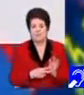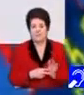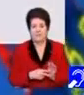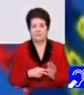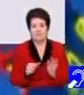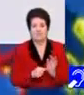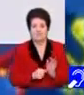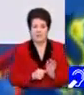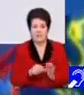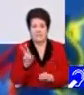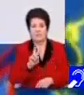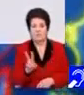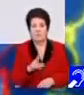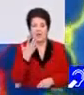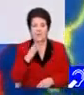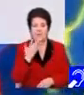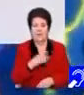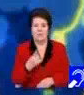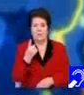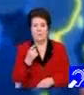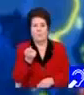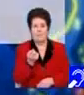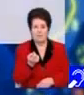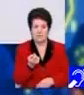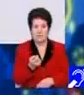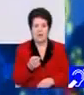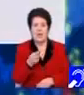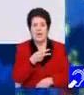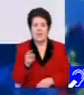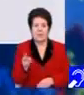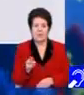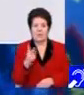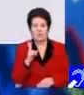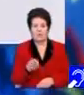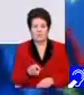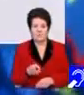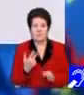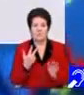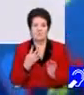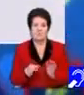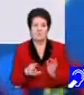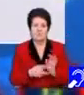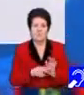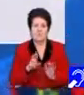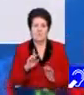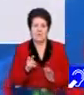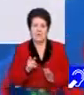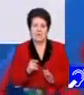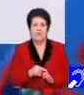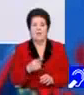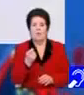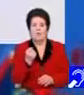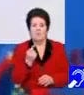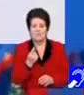lei și 6 bani pentru un dolar american cu un ban mai puțin. Moneda europeană se apreciază și va costa 20 de lei și 48 de bani,